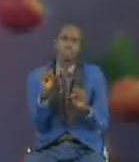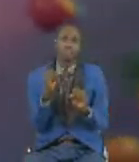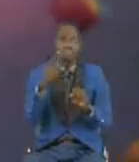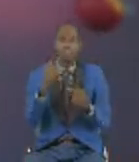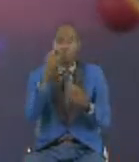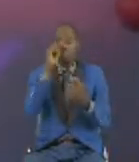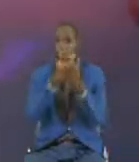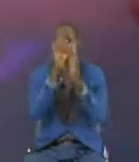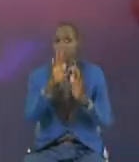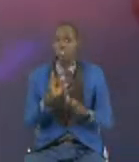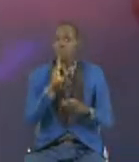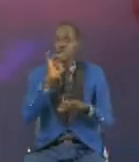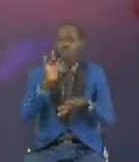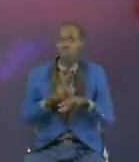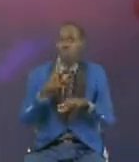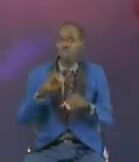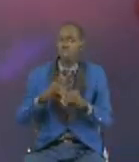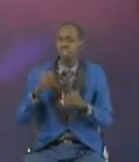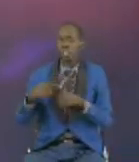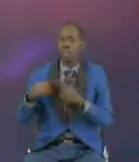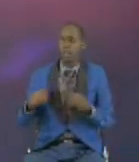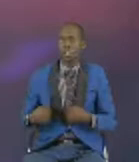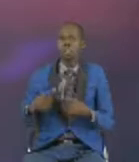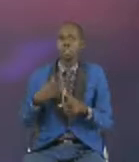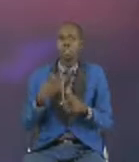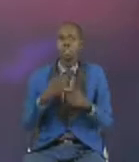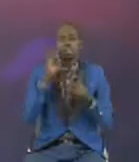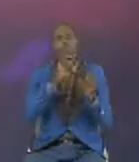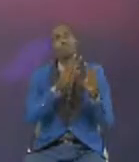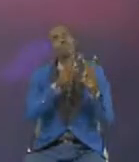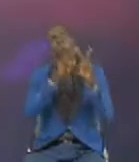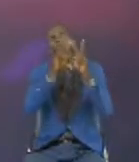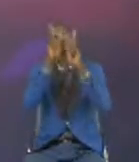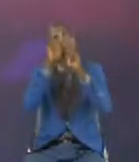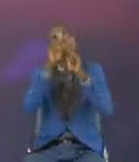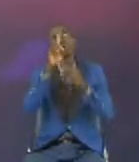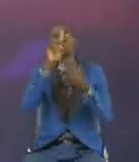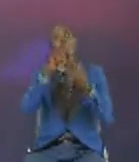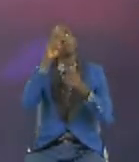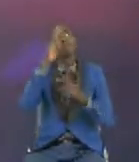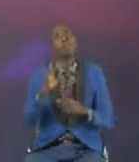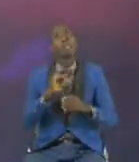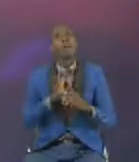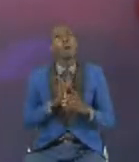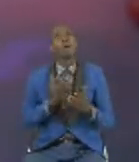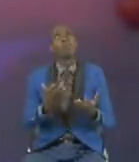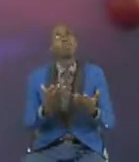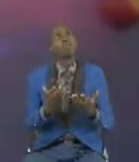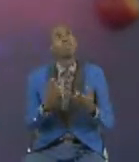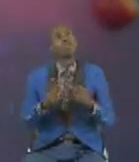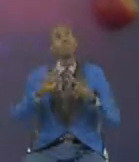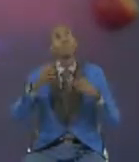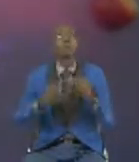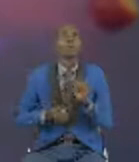le cœur touché, alors il lève les yeux vers Dieu. Je veux aller plus haut. Le